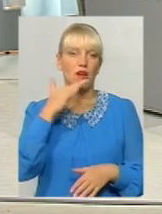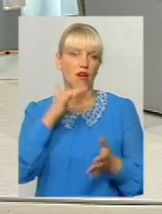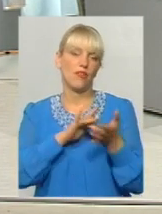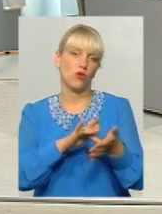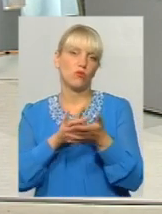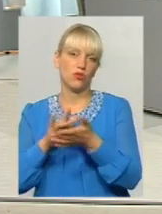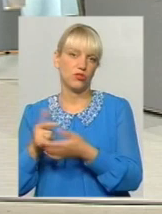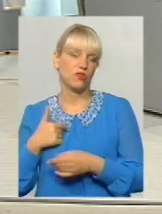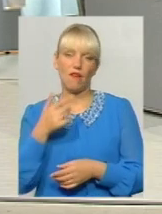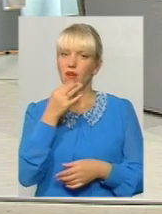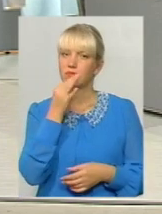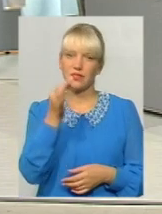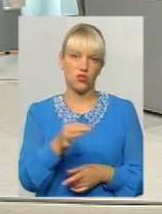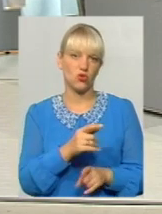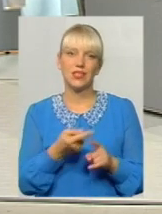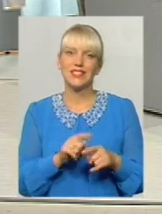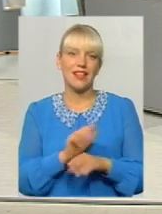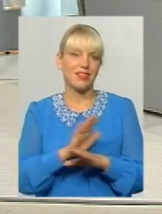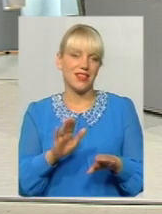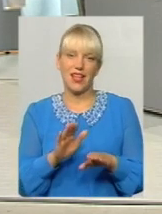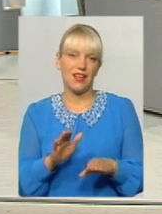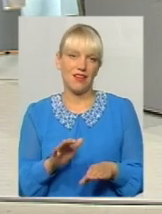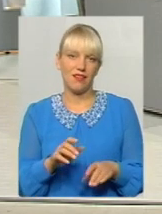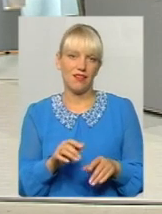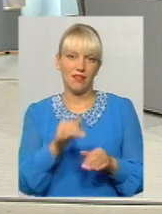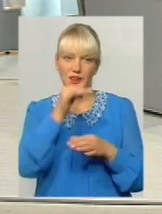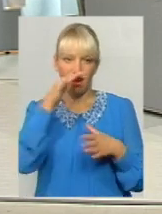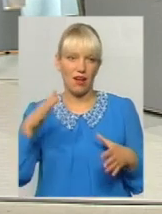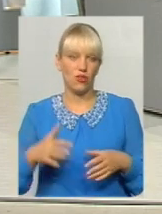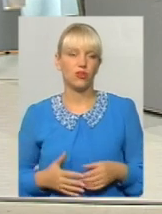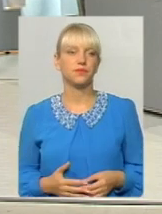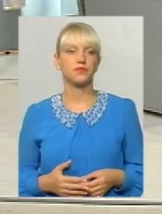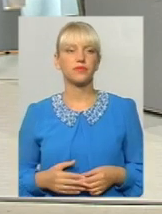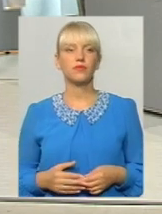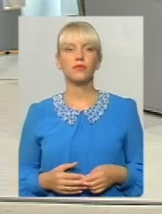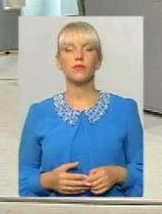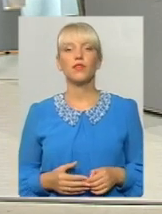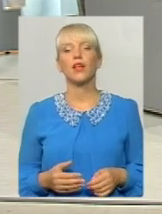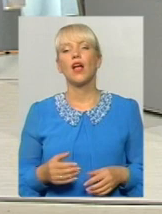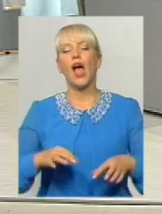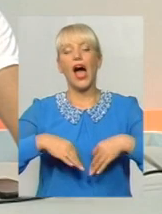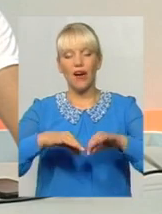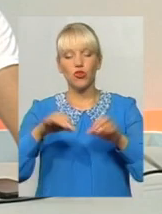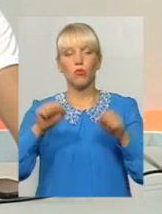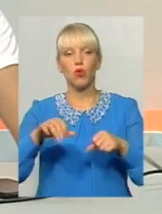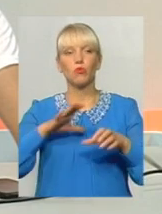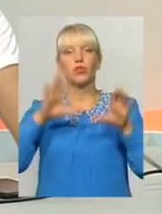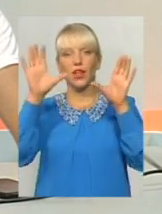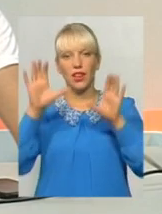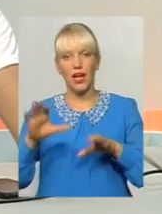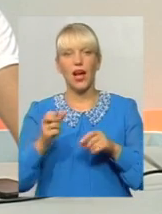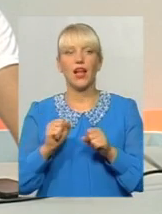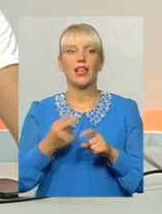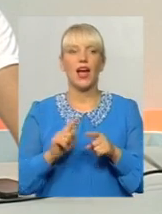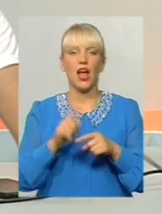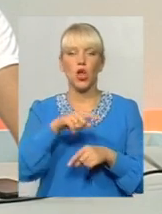то я вам скажу, що це нереально. Давайте більш предметно, автомобільні можуть пересуватись навіть легально, а номерні знаки можуть десь там в бардачку бути